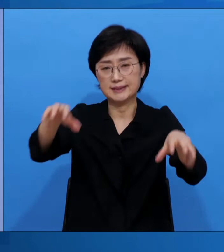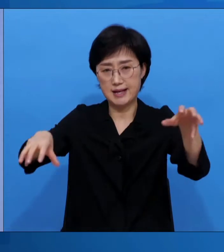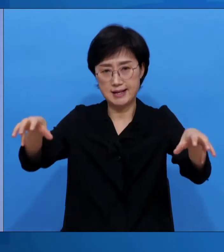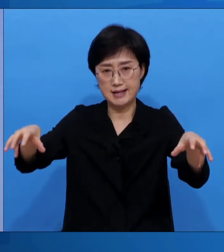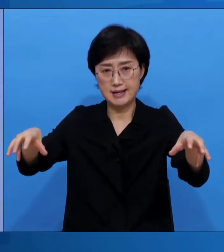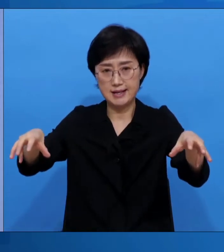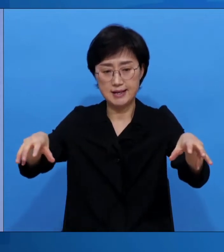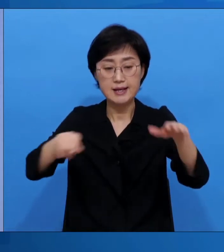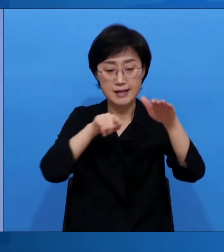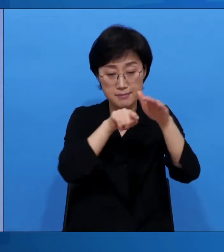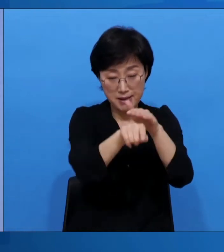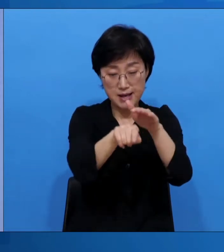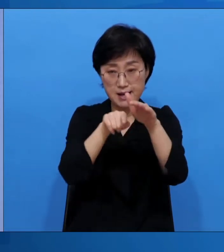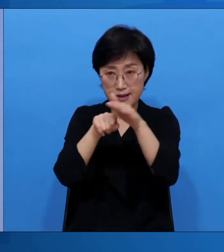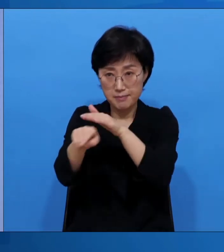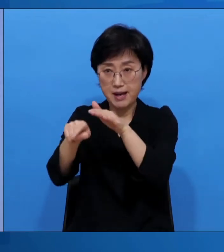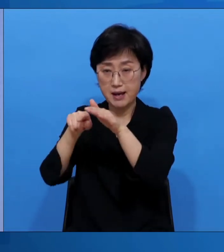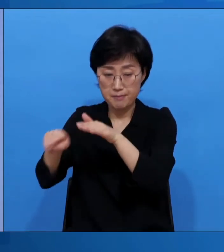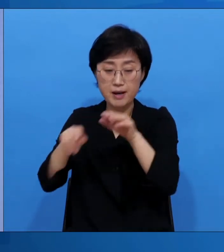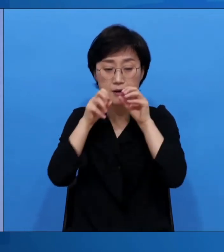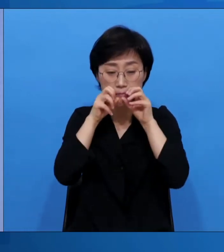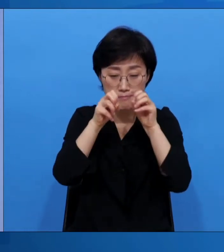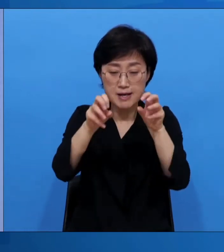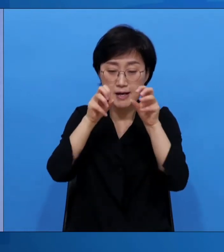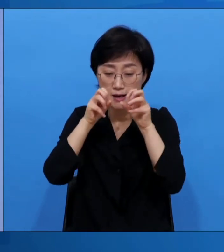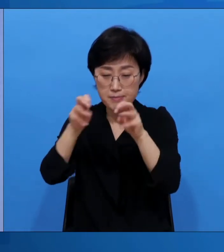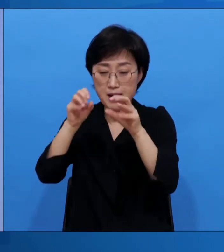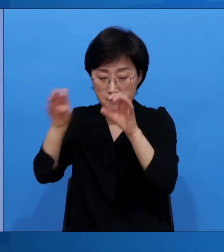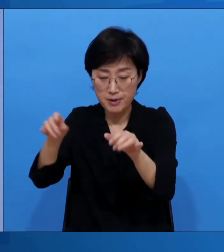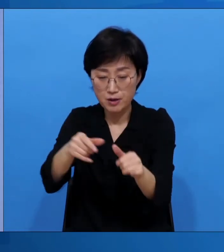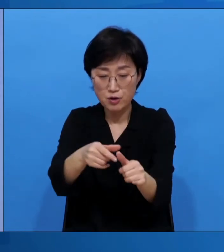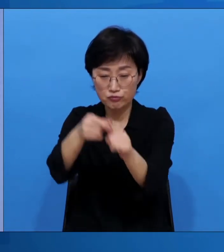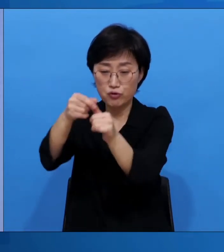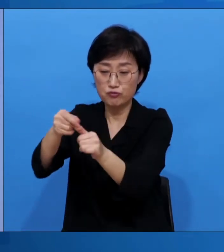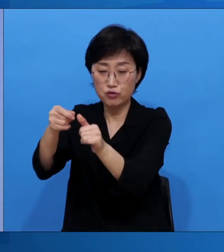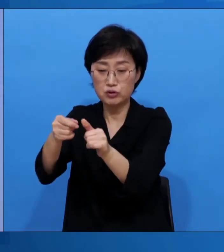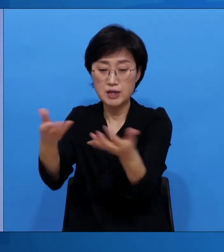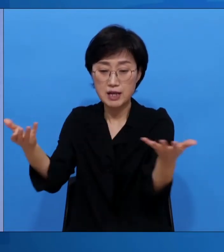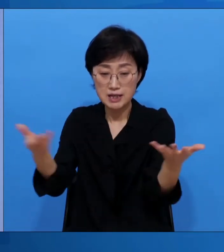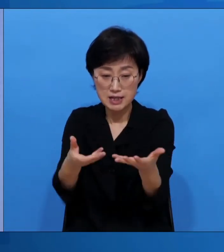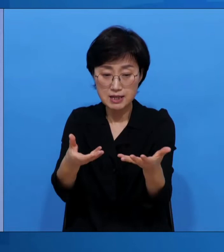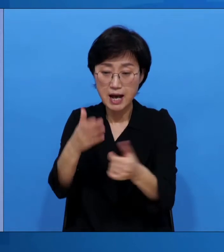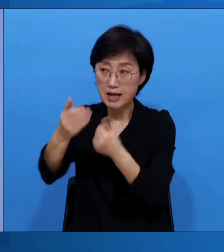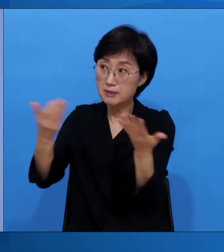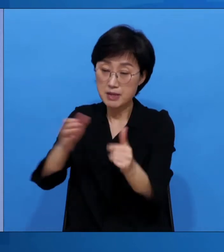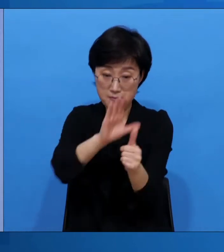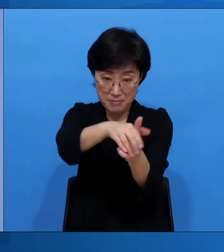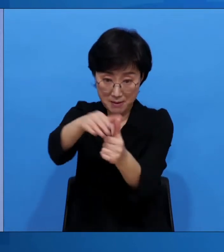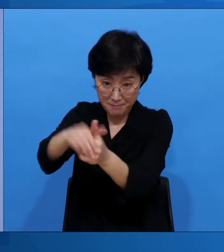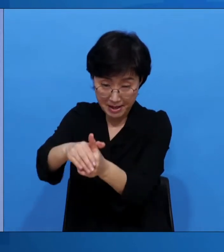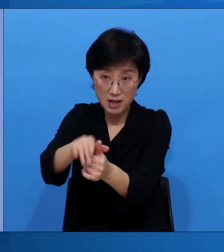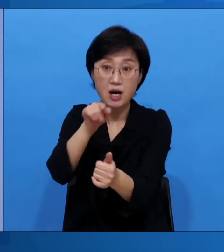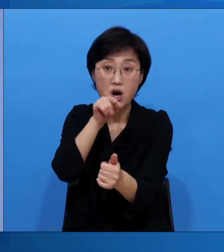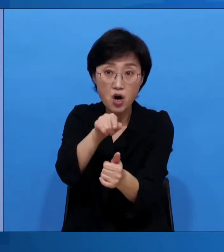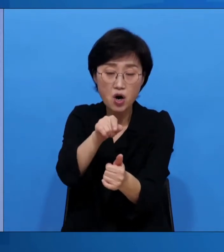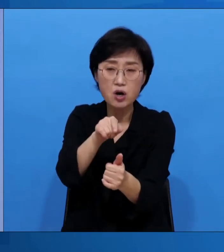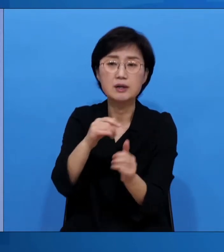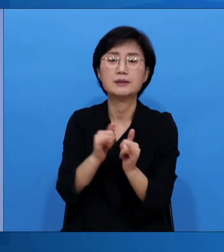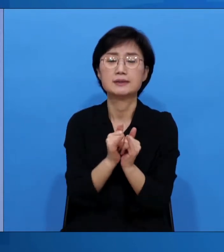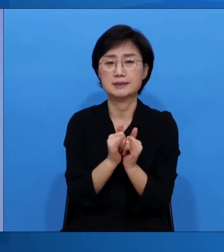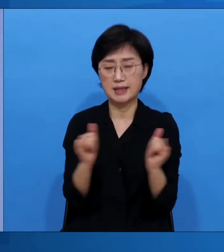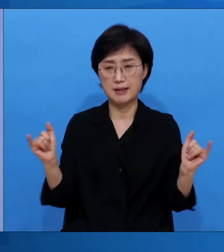일꾼으로 만드는 게 전도다. And the church officers really reviving the fields of these 237 nations and raising up these laborers